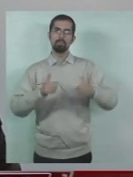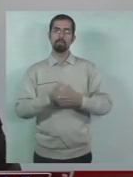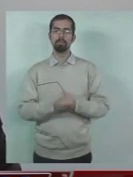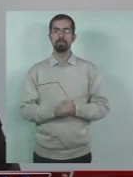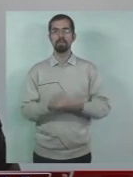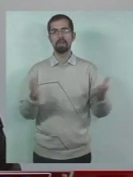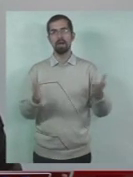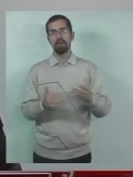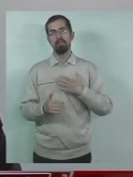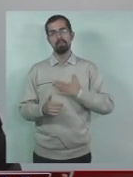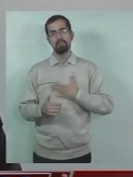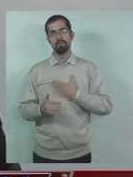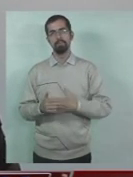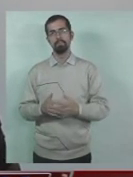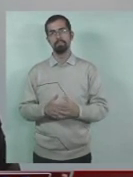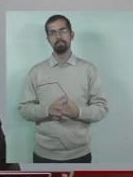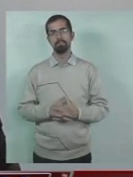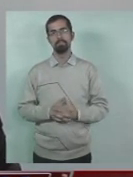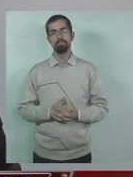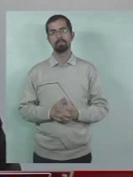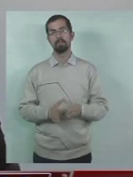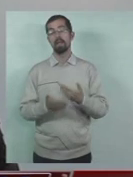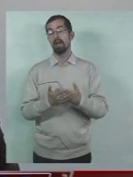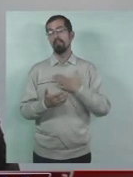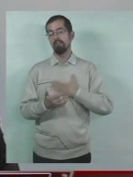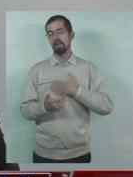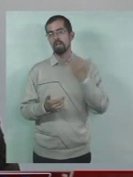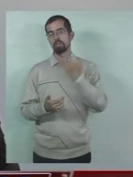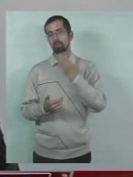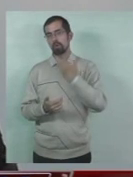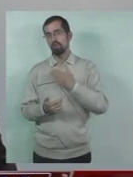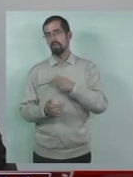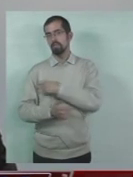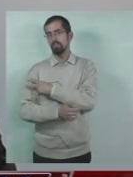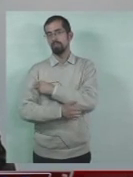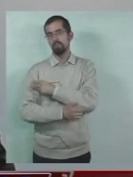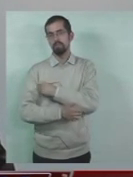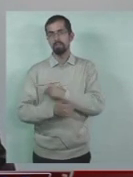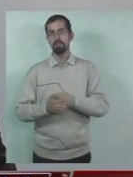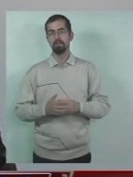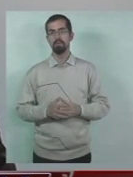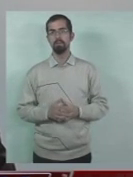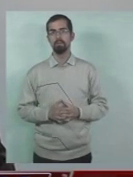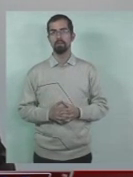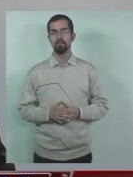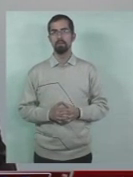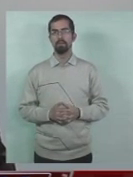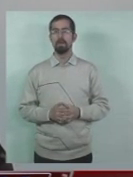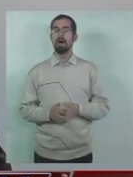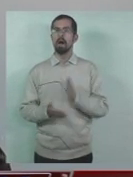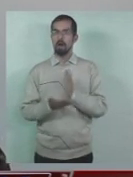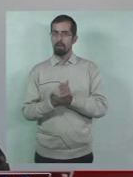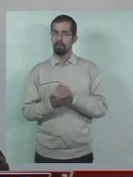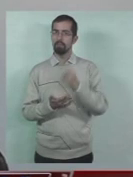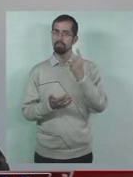care se referă la școlile și liceele din arealul Mușcelului. Avem